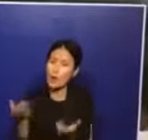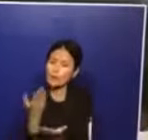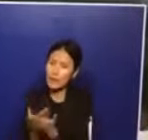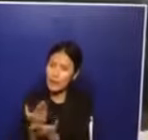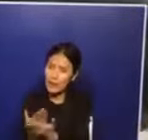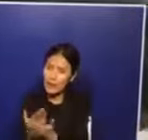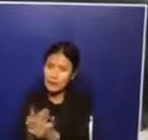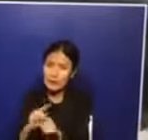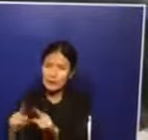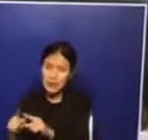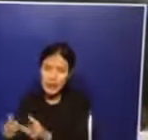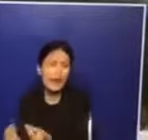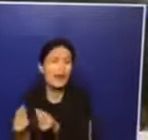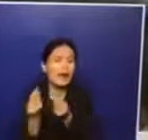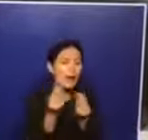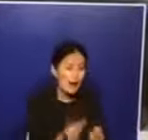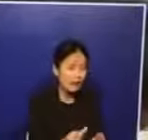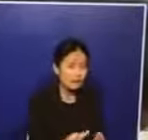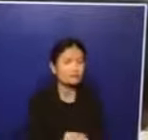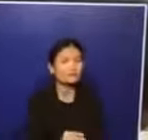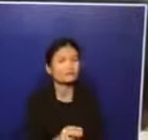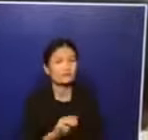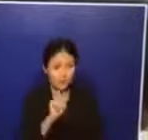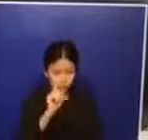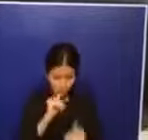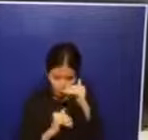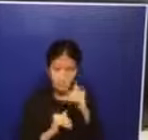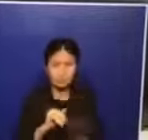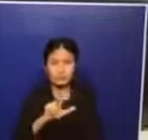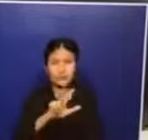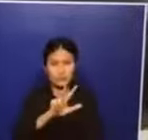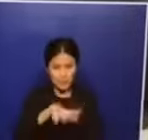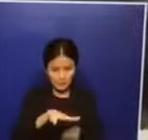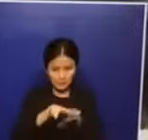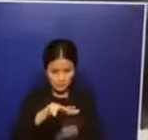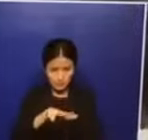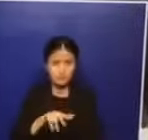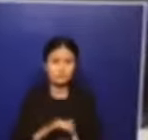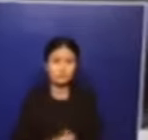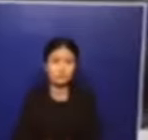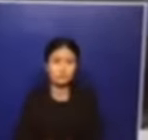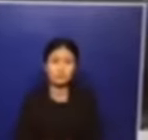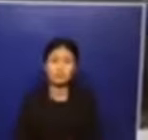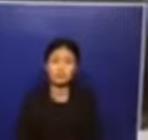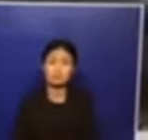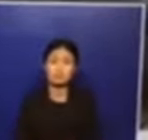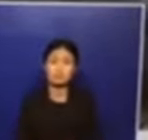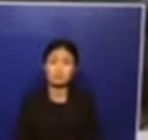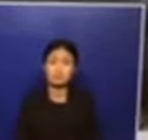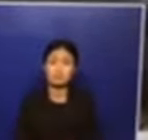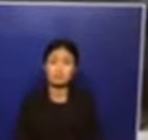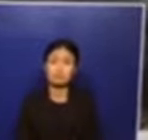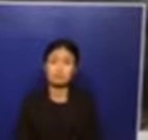ไม่เกิน 3,000 บาทนะคะท่านฝ่าฝืนมาตรา128